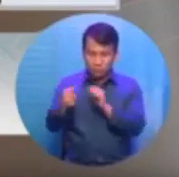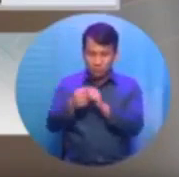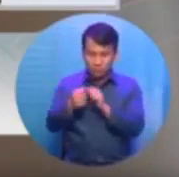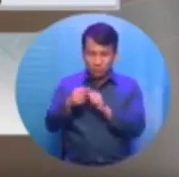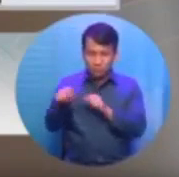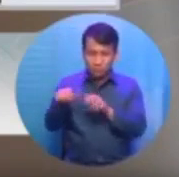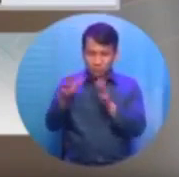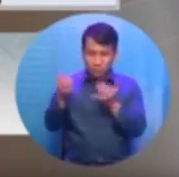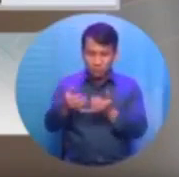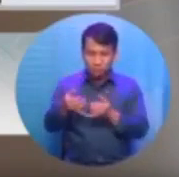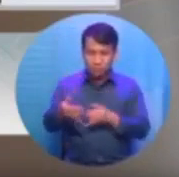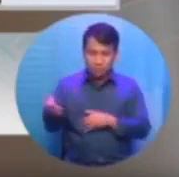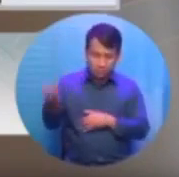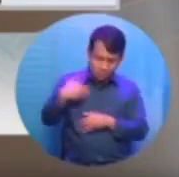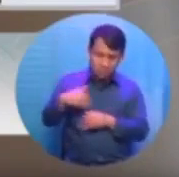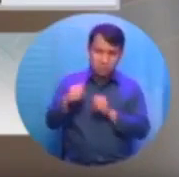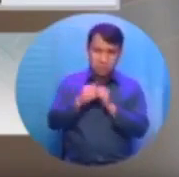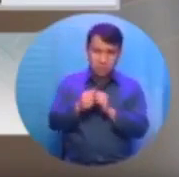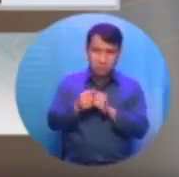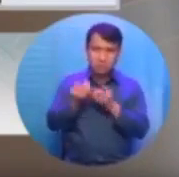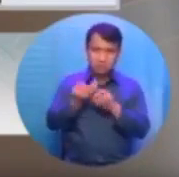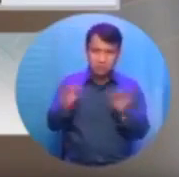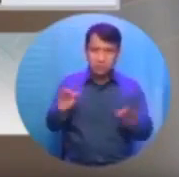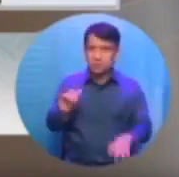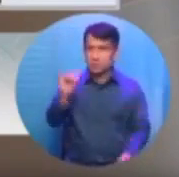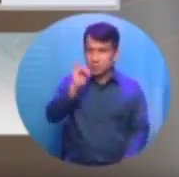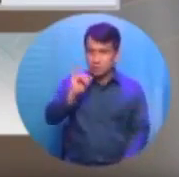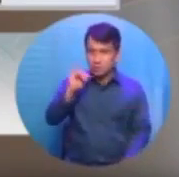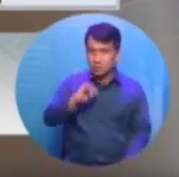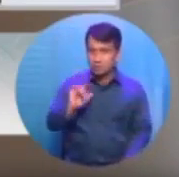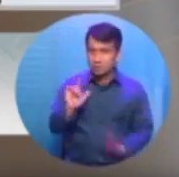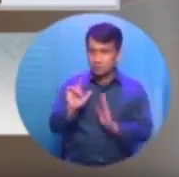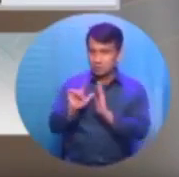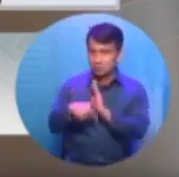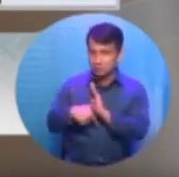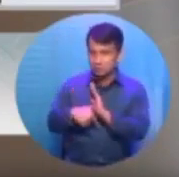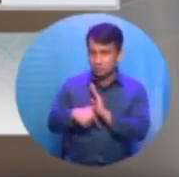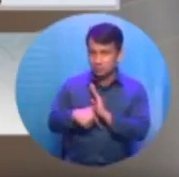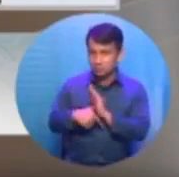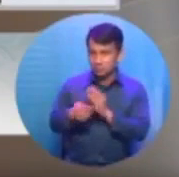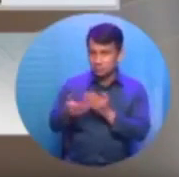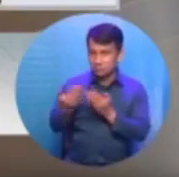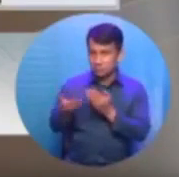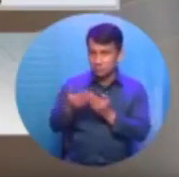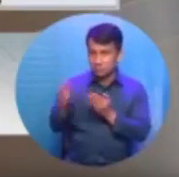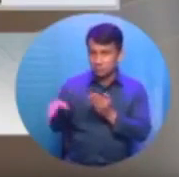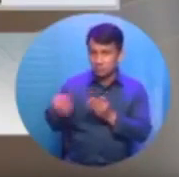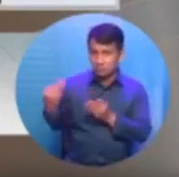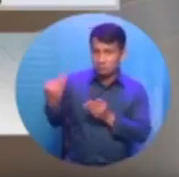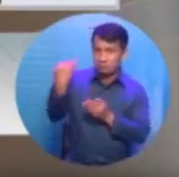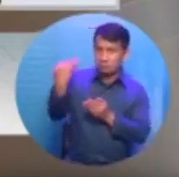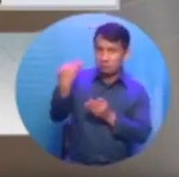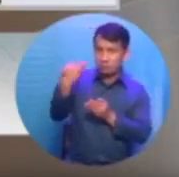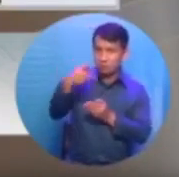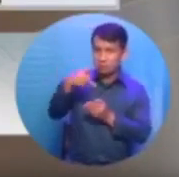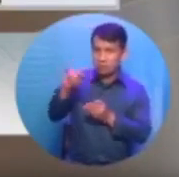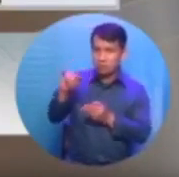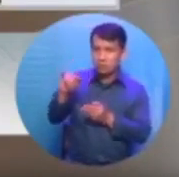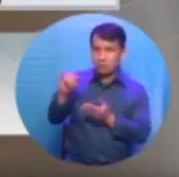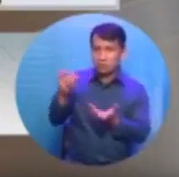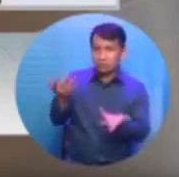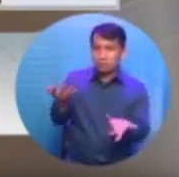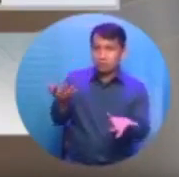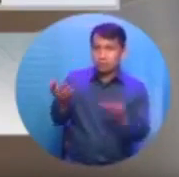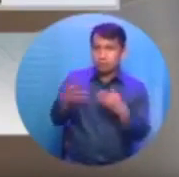nyo, niyaya mo ng inuman, libre inom, and then, basta-basta ka nalang mumurahin ng PI.